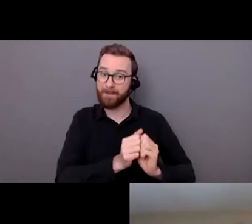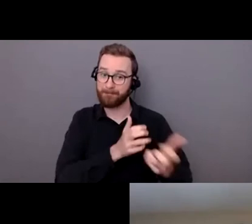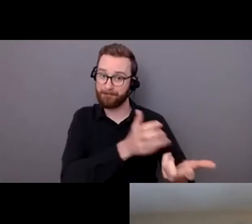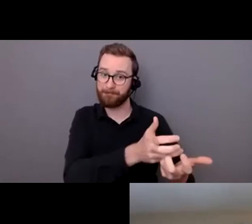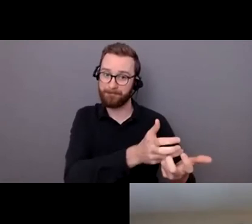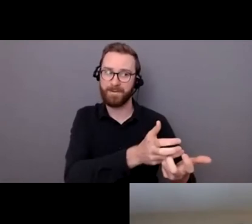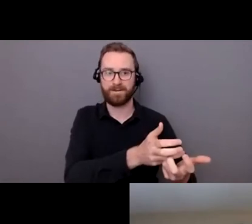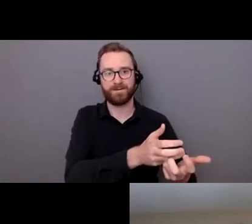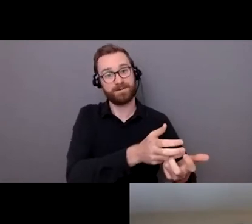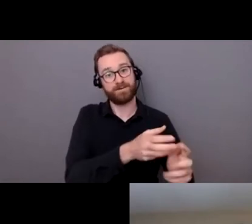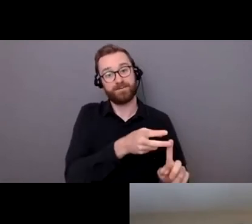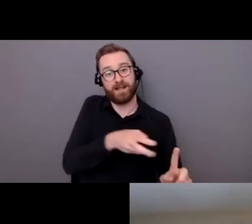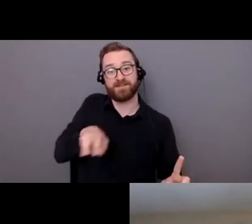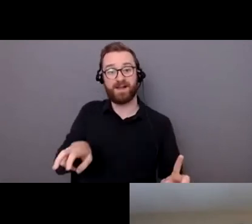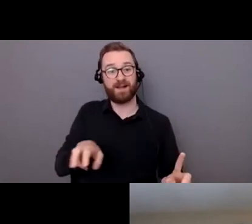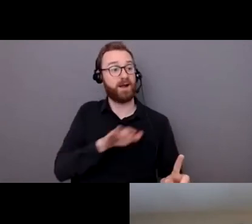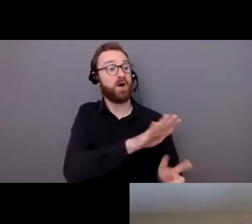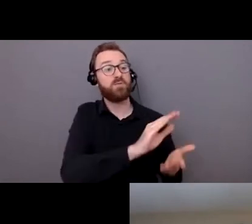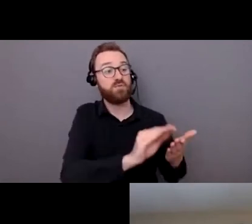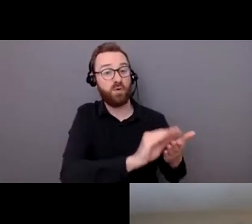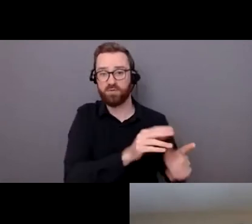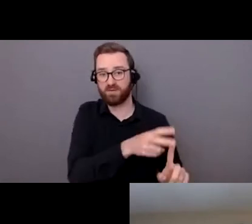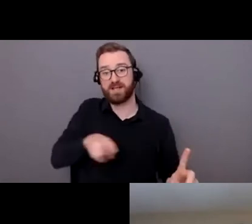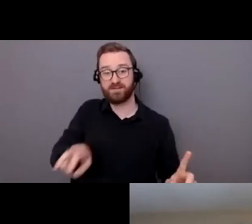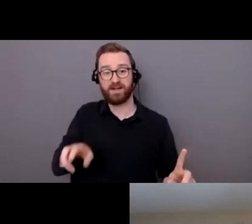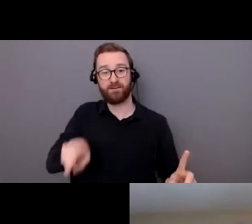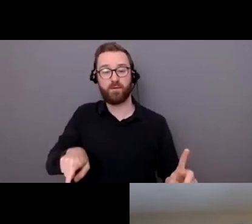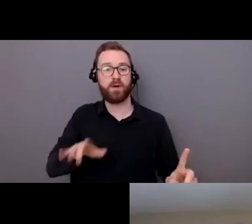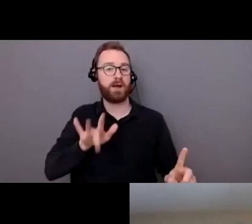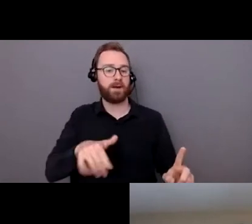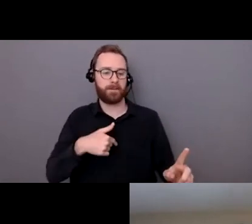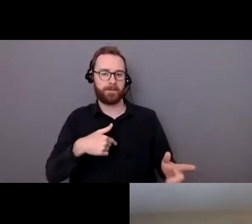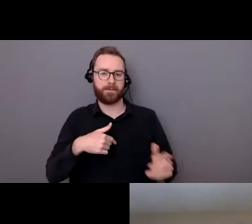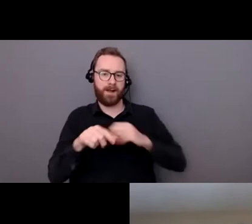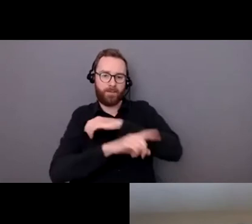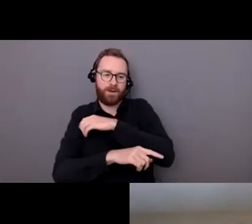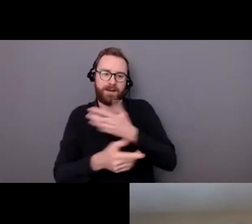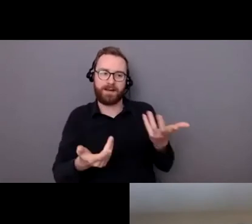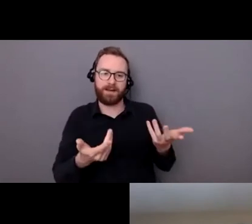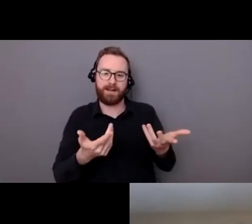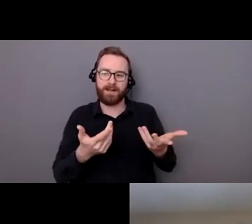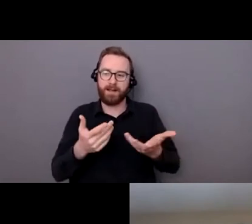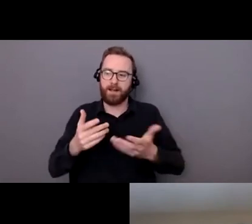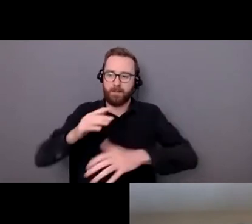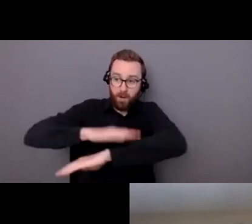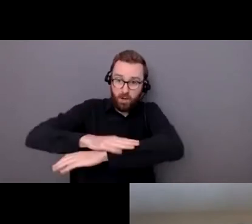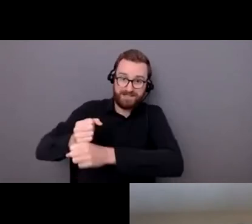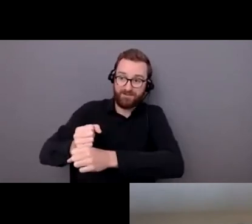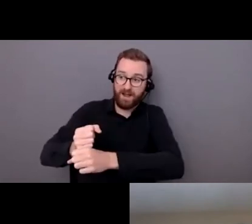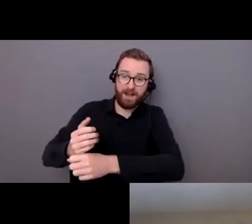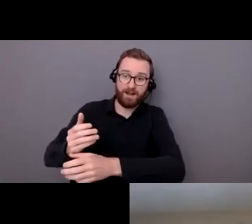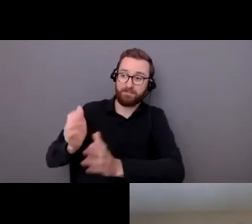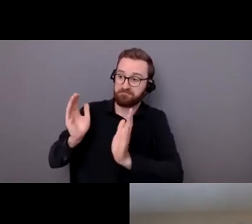transférer cette chaise-là qui était au bureau pour l'employé parce que l'employé n'a pas nécessairement un poste de travail pour être fonctionnel